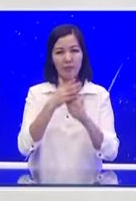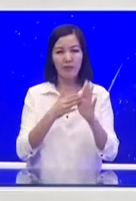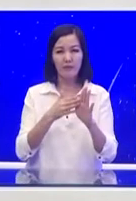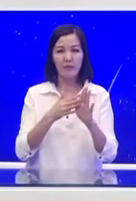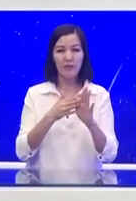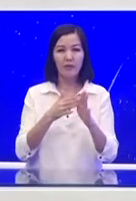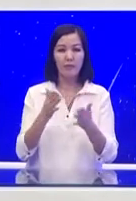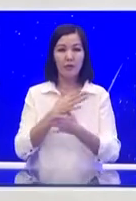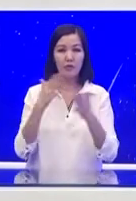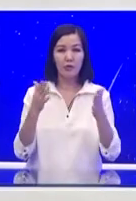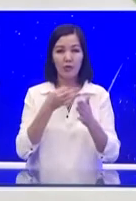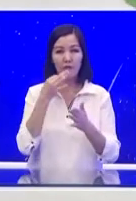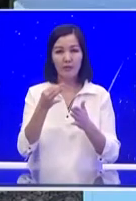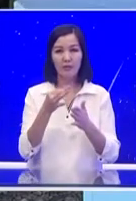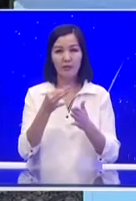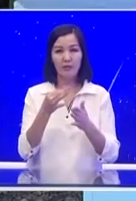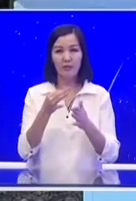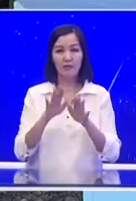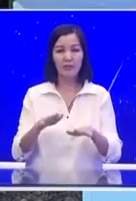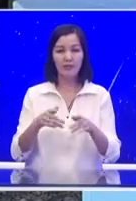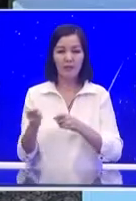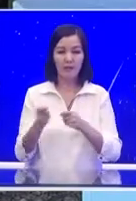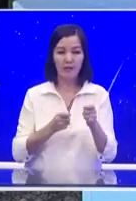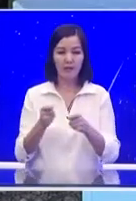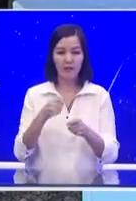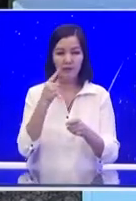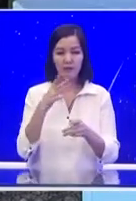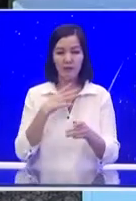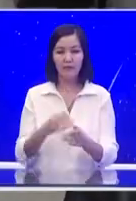ограничительным мерам с большой ответственностью, признаются местные власти.